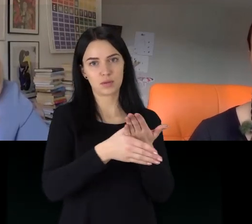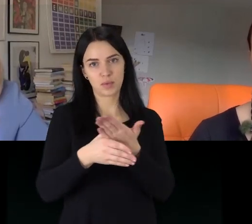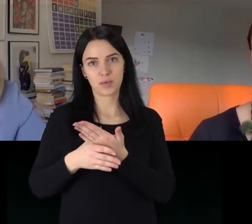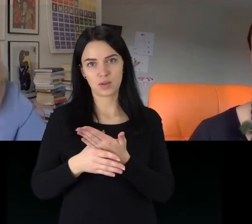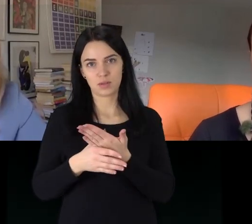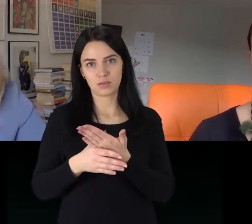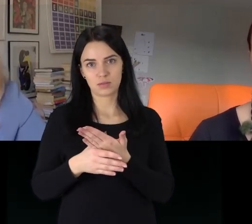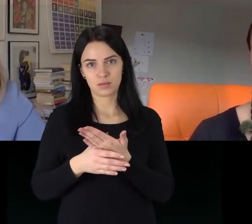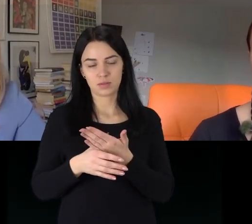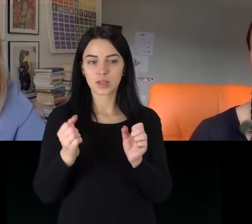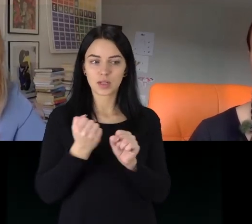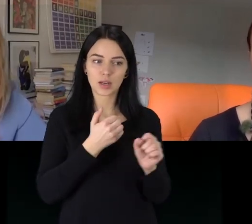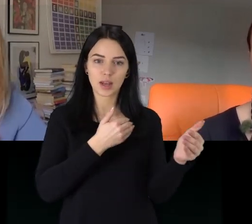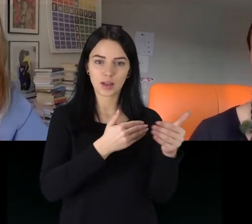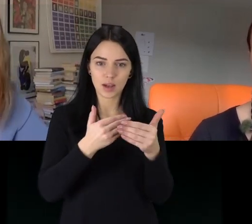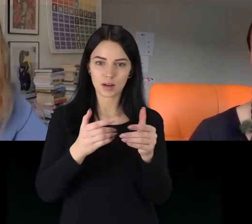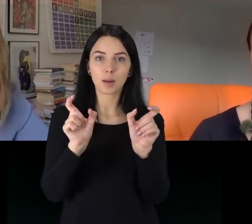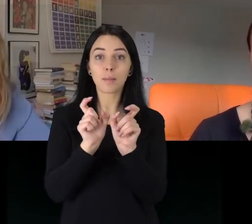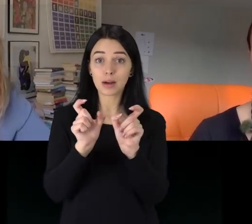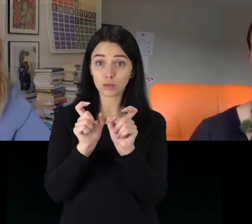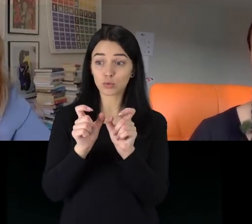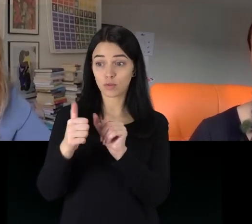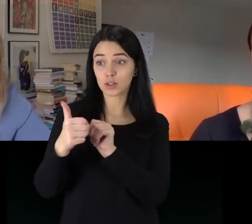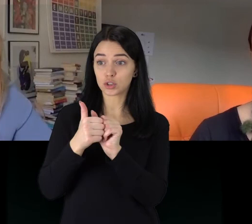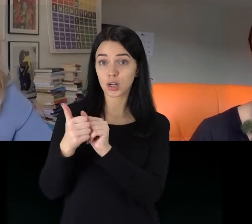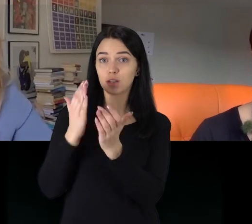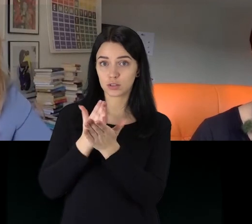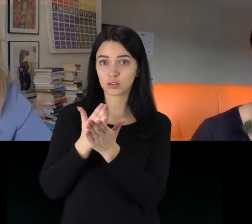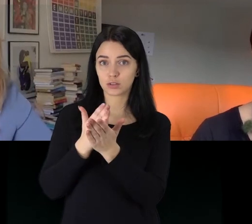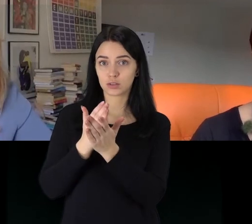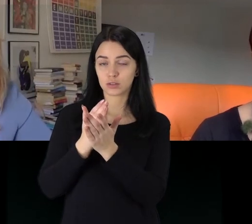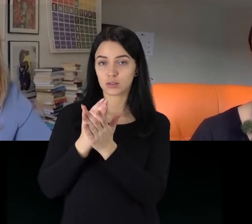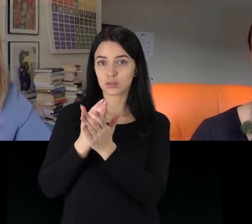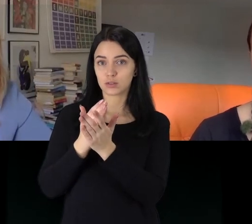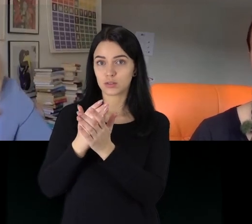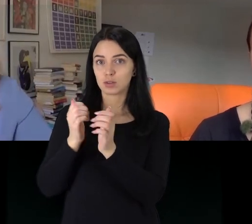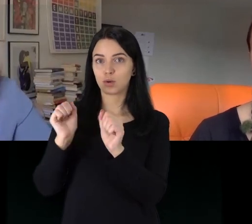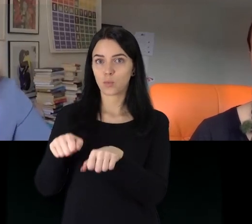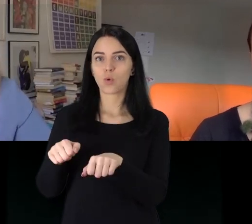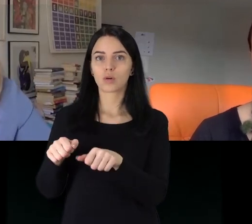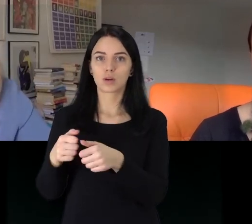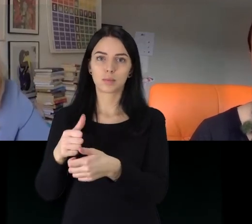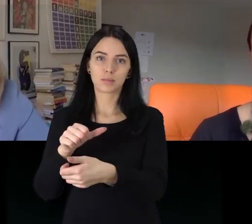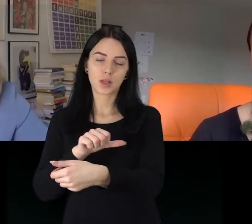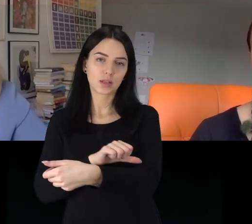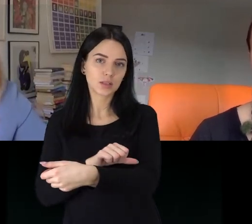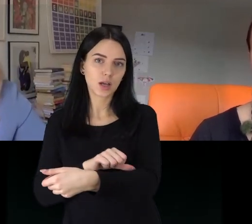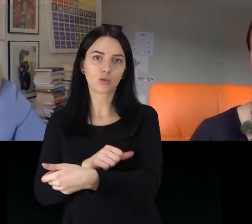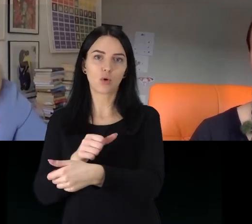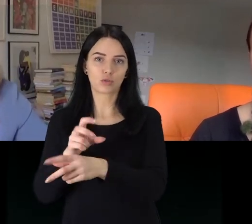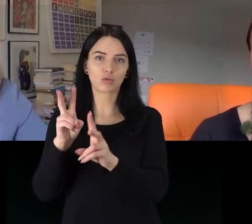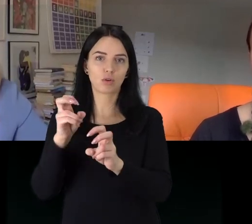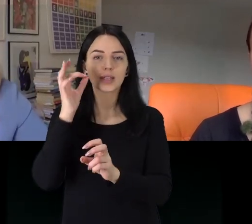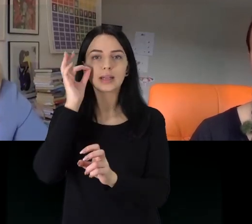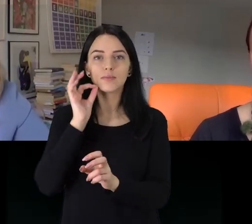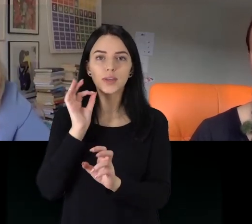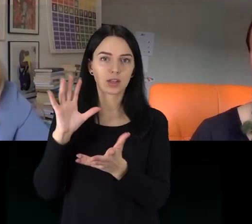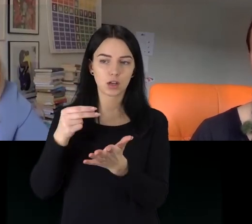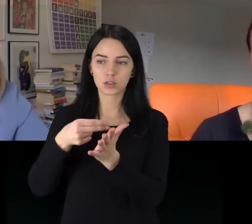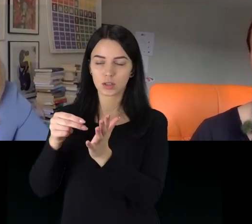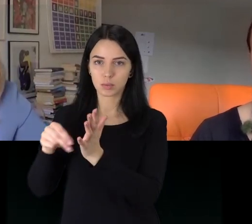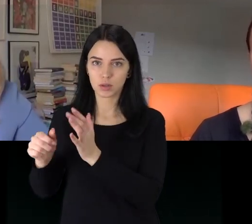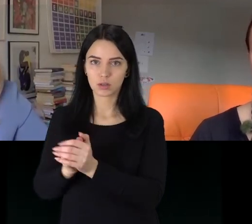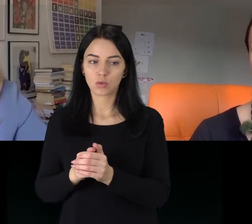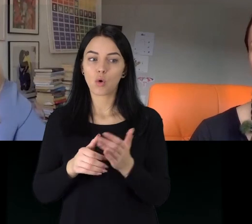būti arti. Žinot, parduotuvė yra arti, kur gali gauti visų legalių narkotikų, kad ir vyno vardu, ne? Bet štai pagalba